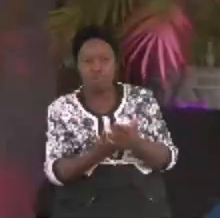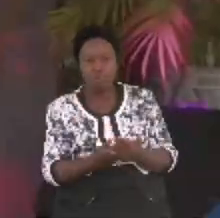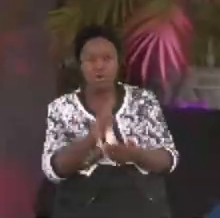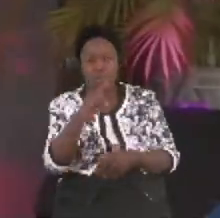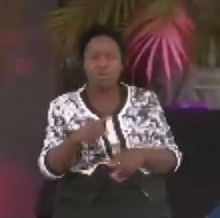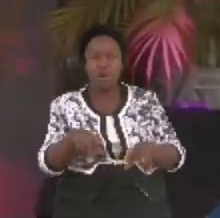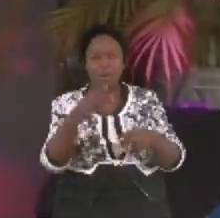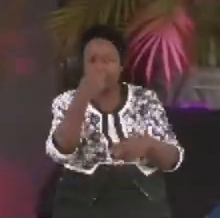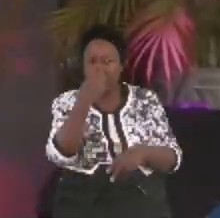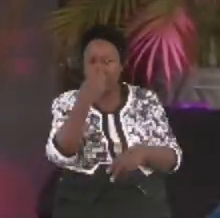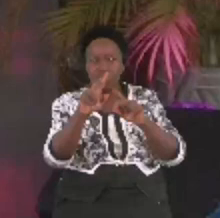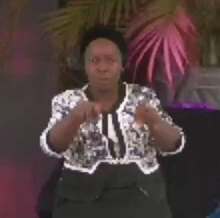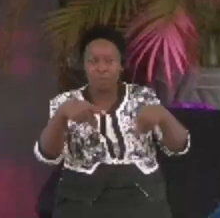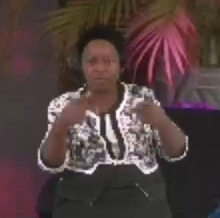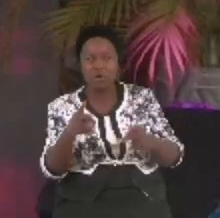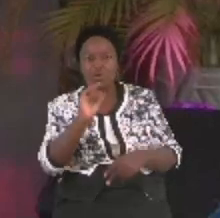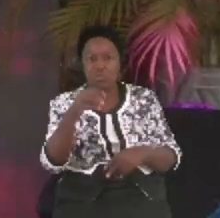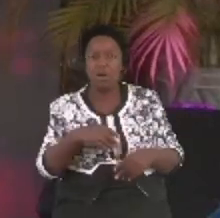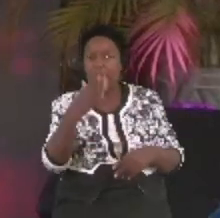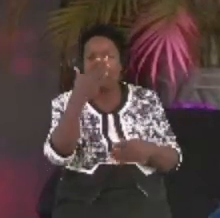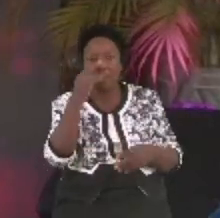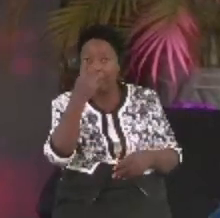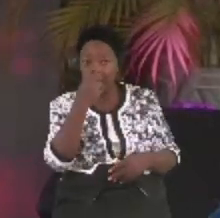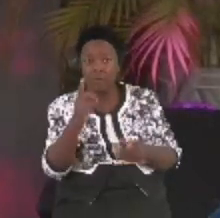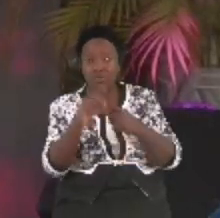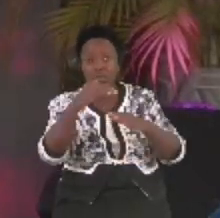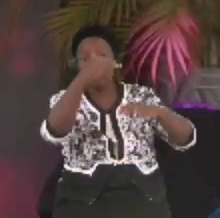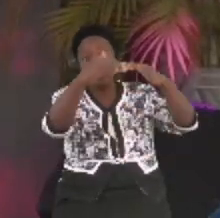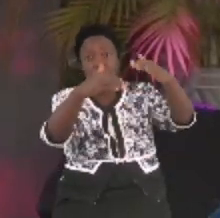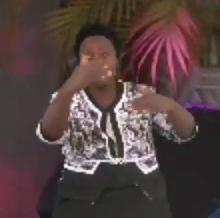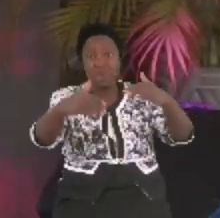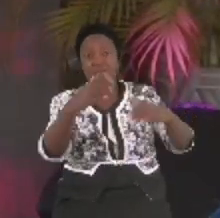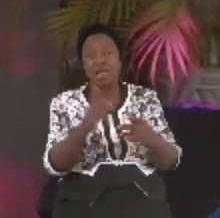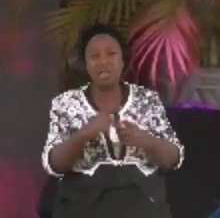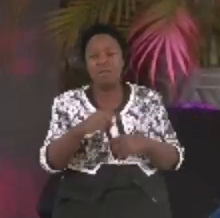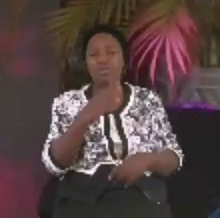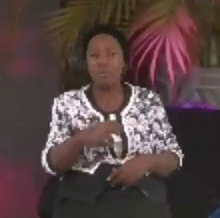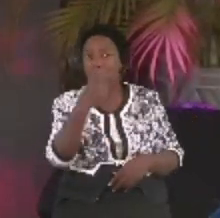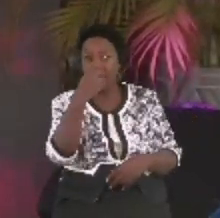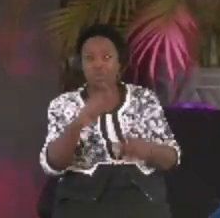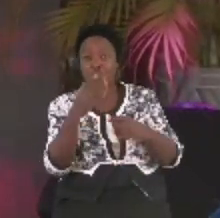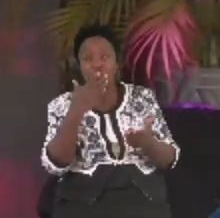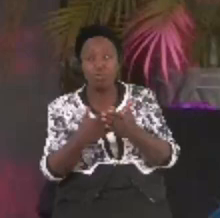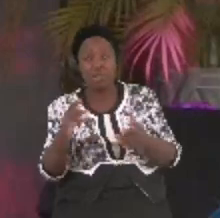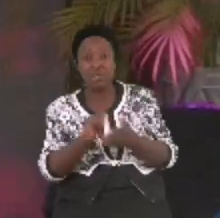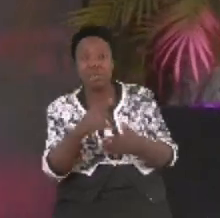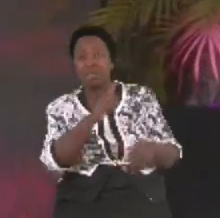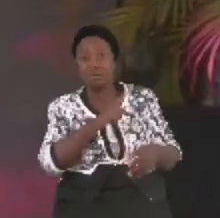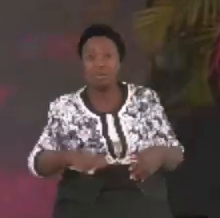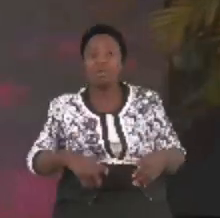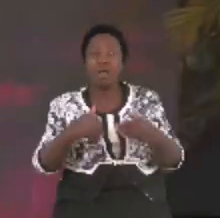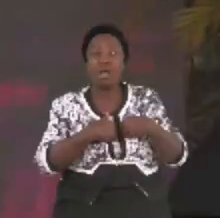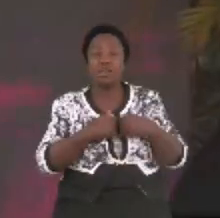à tes provisions, si tu es aveugle à tes progrès, si tu es aveugle aux grandes choses que Dieu a préparées pour